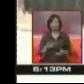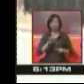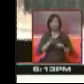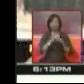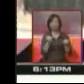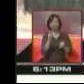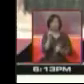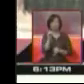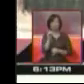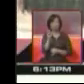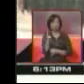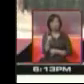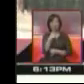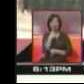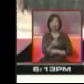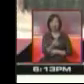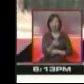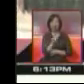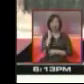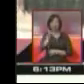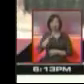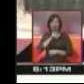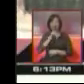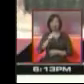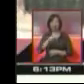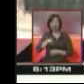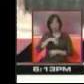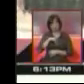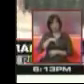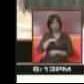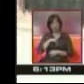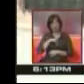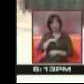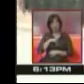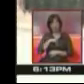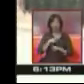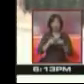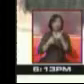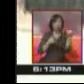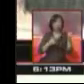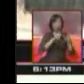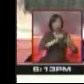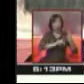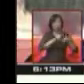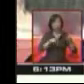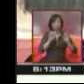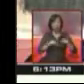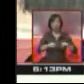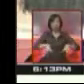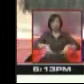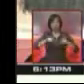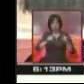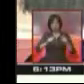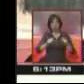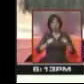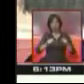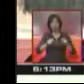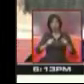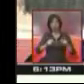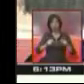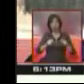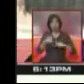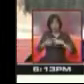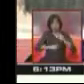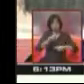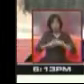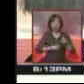Nationalist Alliance na hindi na sila tatanggap ng iba pang partido sa kanilang koalisyon, bagamat pwede pa rin naman daw sila mag-ampon ng ilang guest candidates. Mas mainam na raw yan para